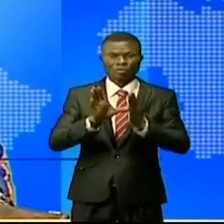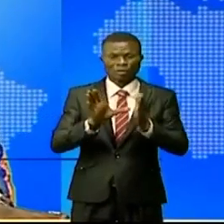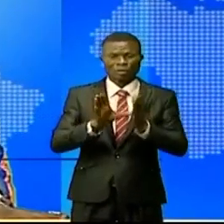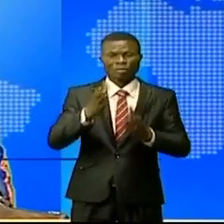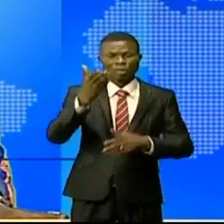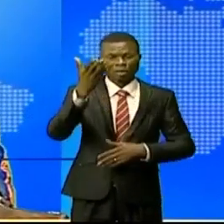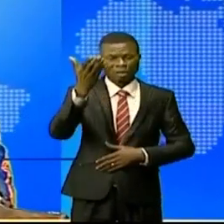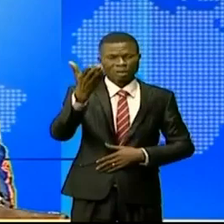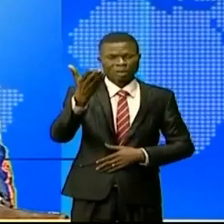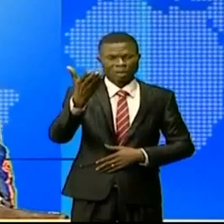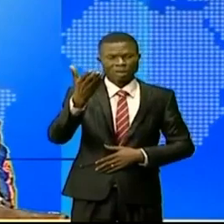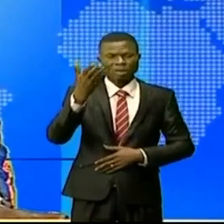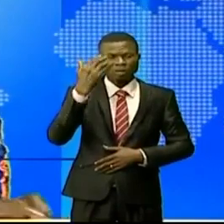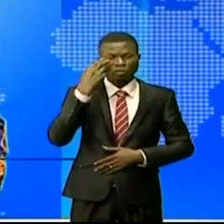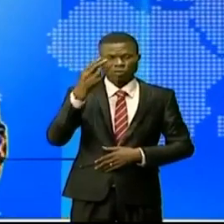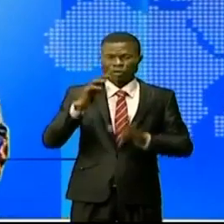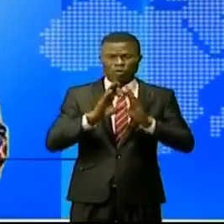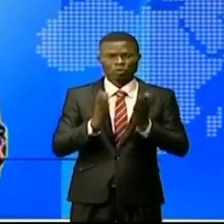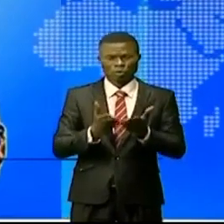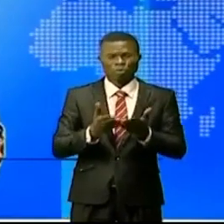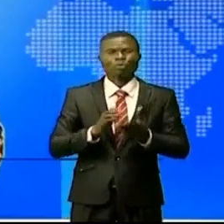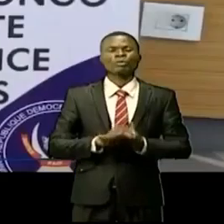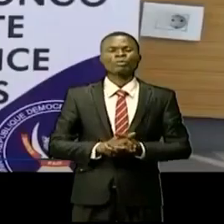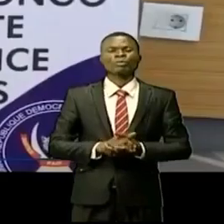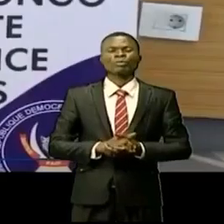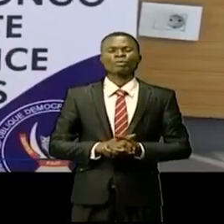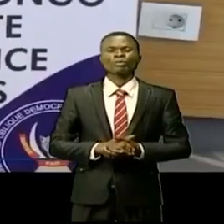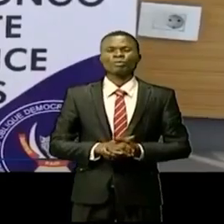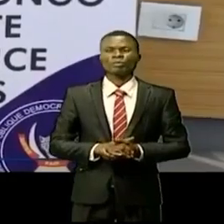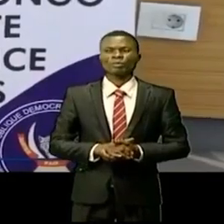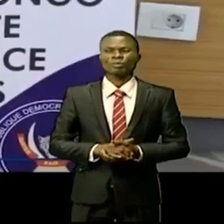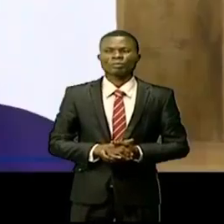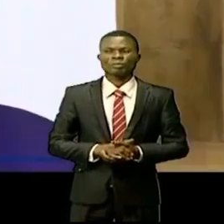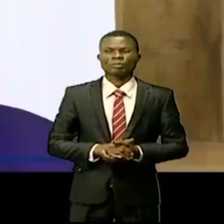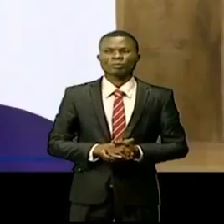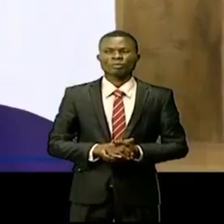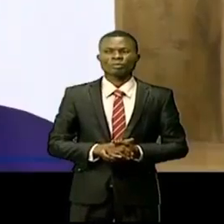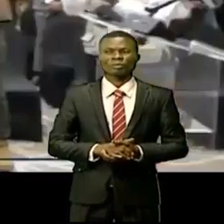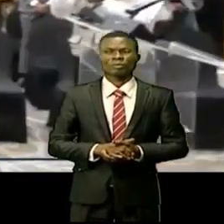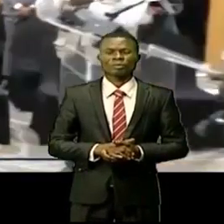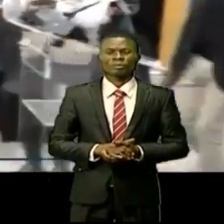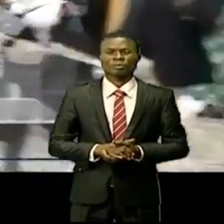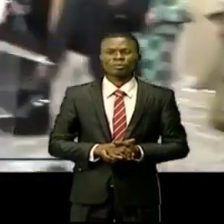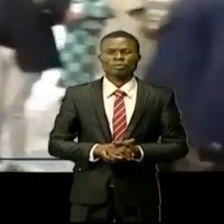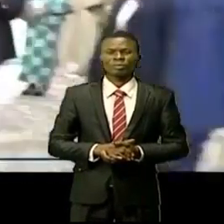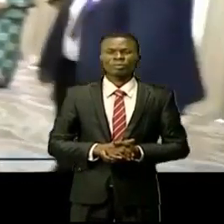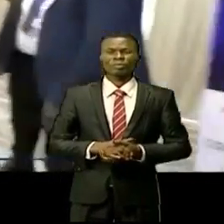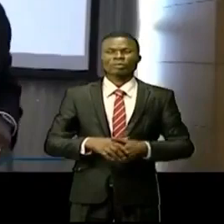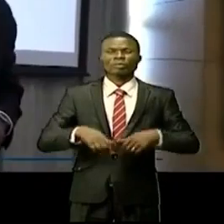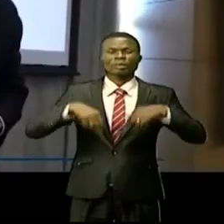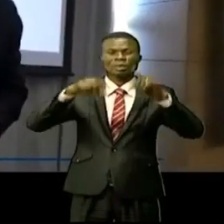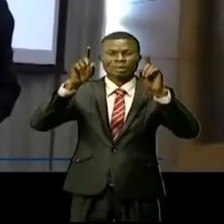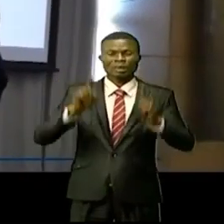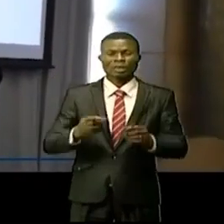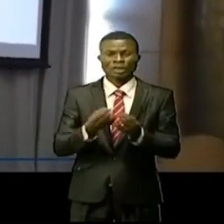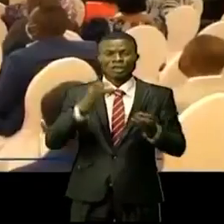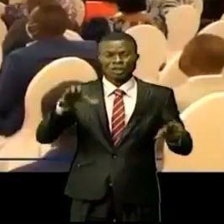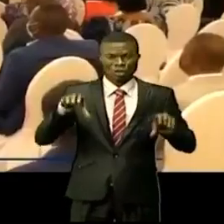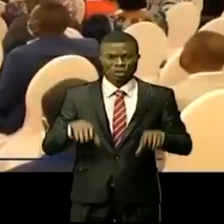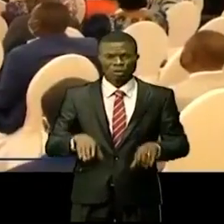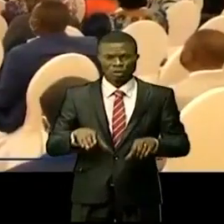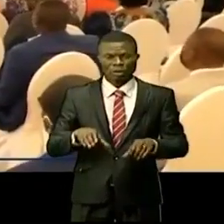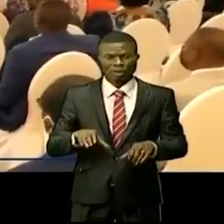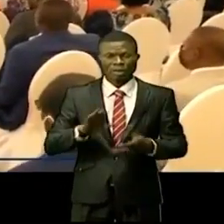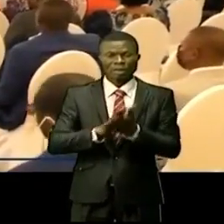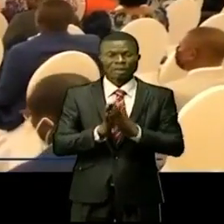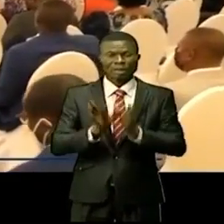bienvenue Lusala et Marcel Mubenga pour le reportage. La démocratique du Congo a besoin de l'annuaire national des ressources naturelles